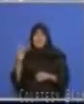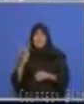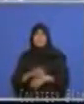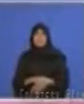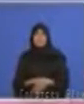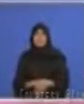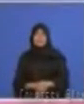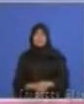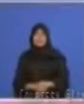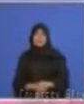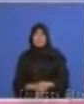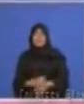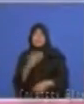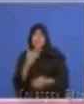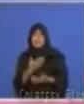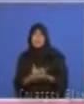detik